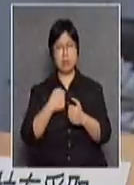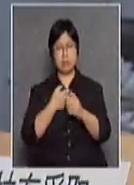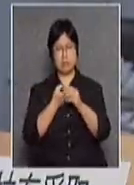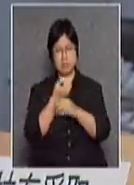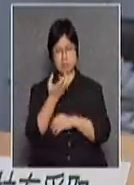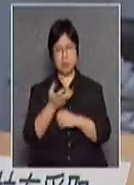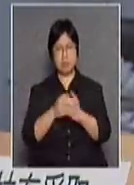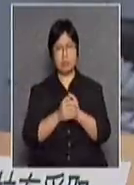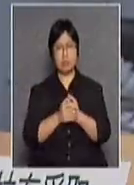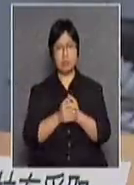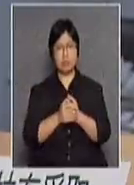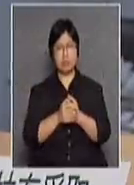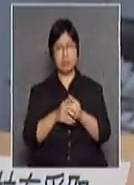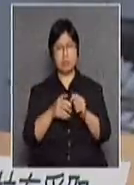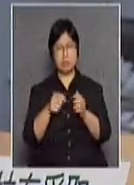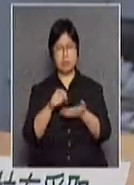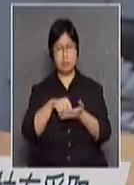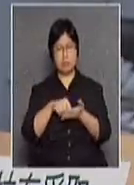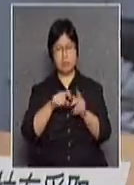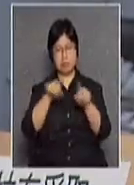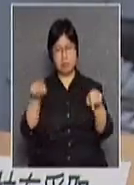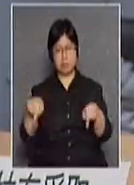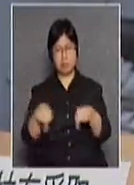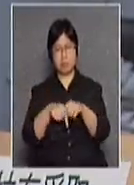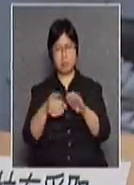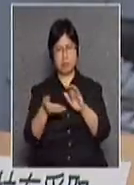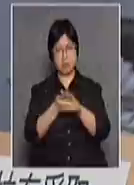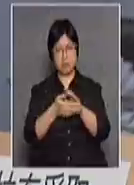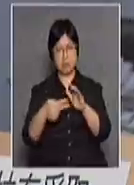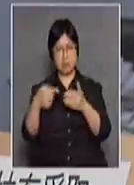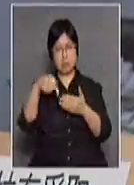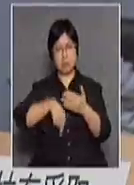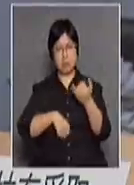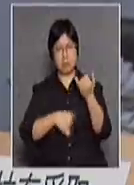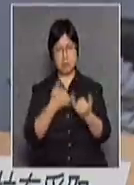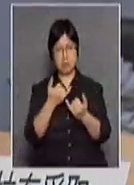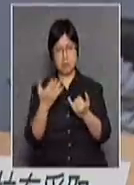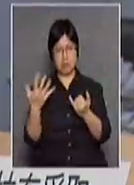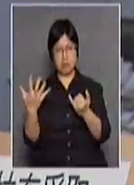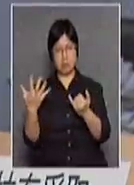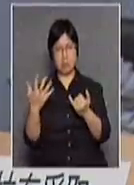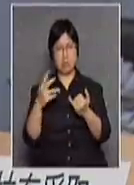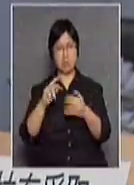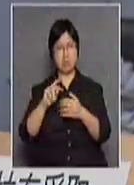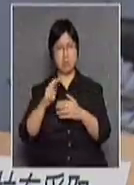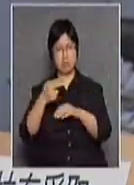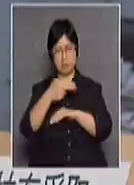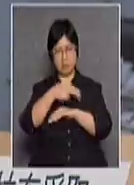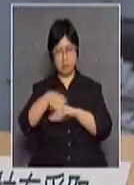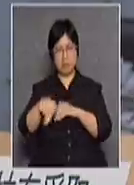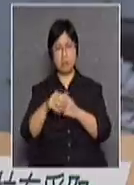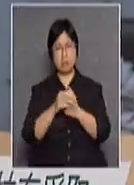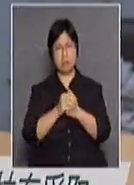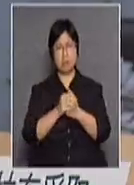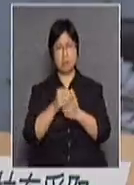議載列於講稿附錄二的第665項修正案，